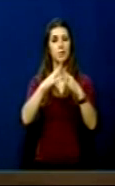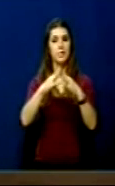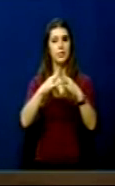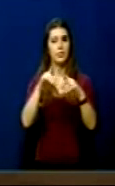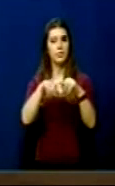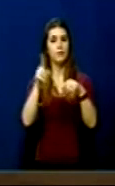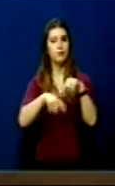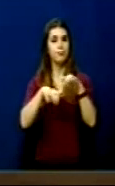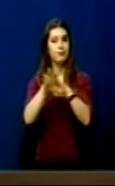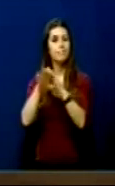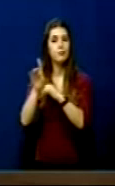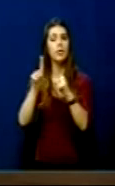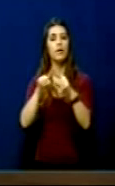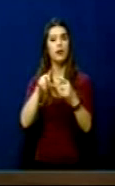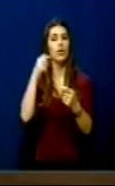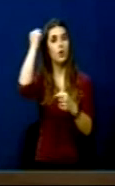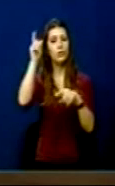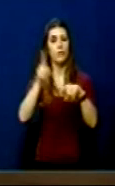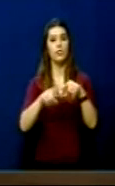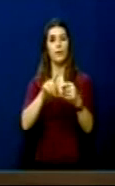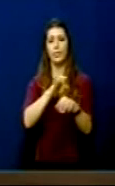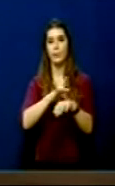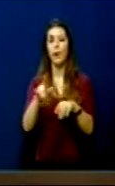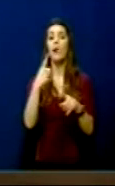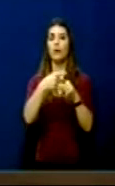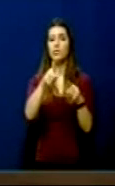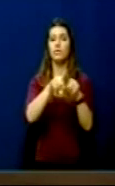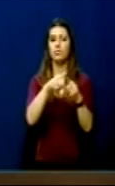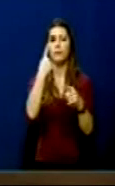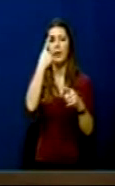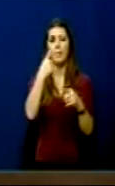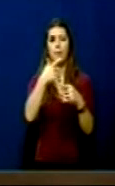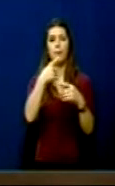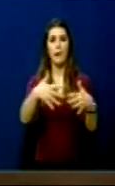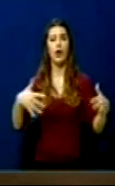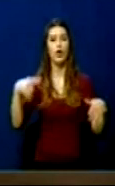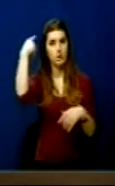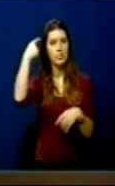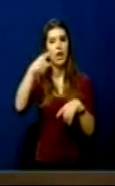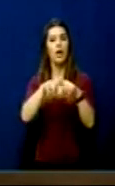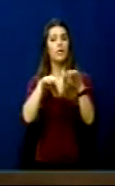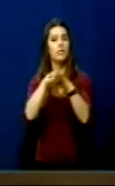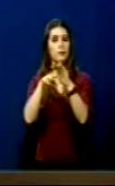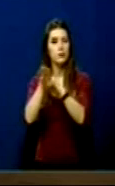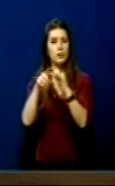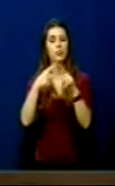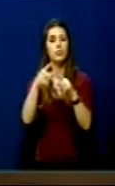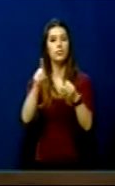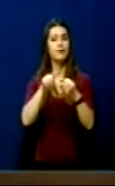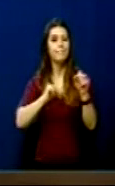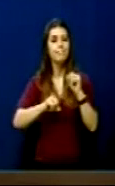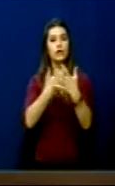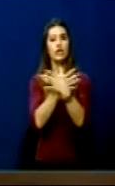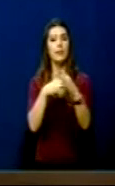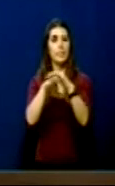në mënyrë që të zbraznin Kosovën. Rreth 1 milion shqiptar u dëbuan nga shtëpitë e tyre dhe u nisën në dëshpërim të plotë rreth kufirit me